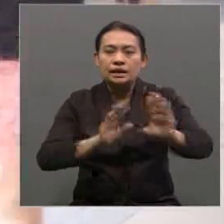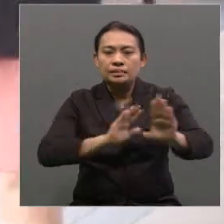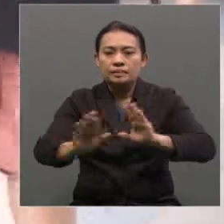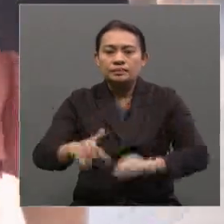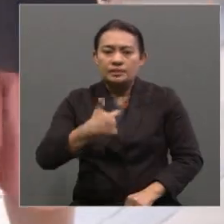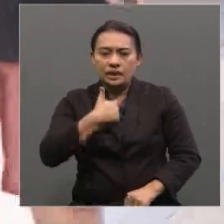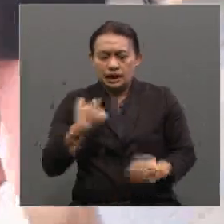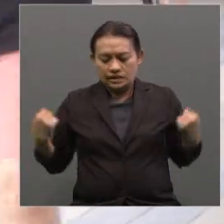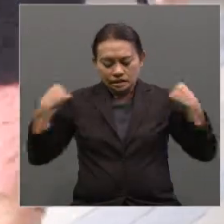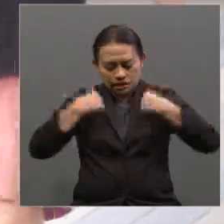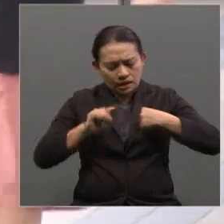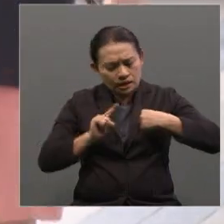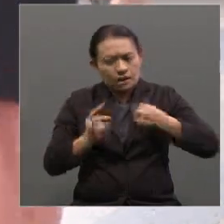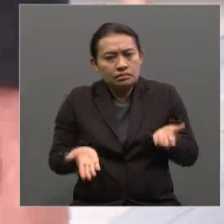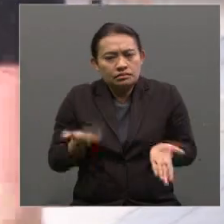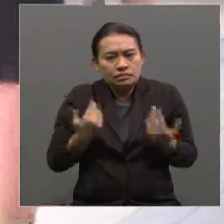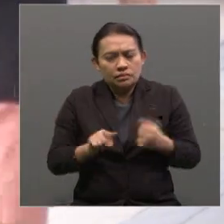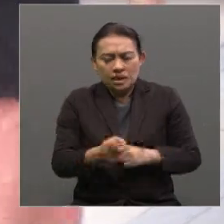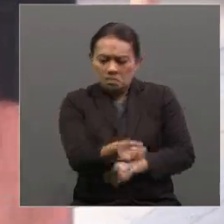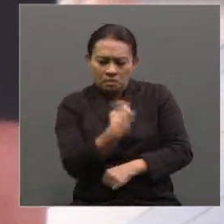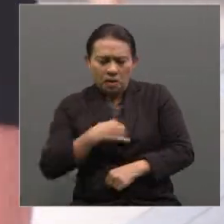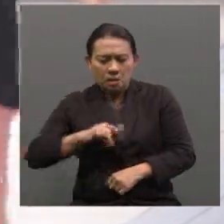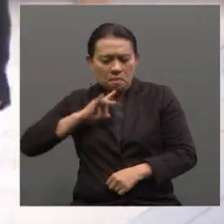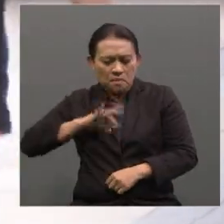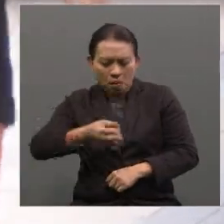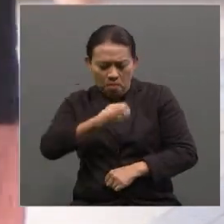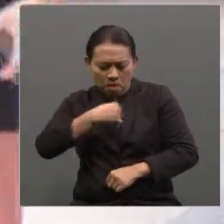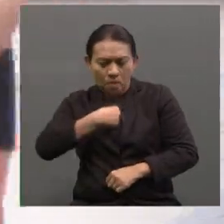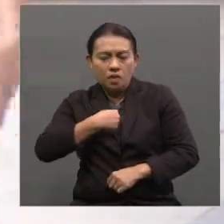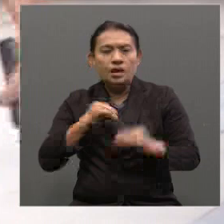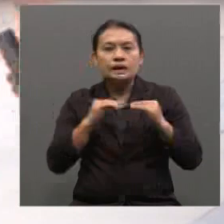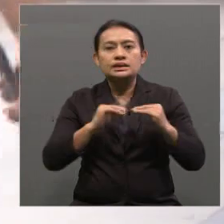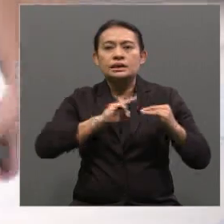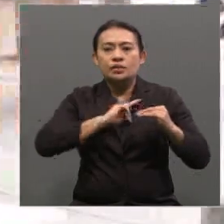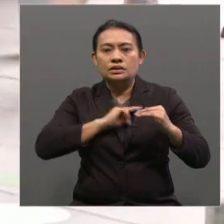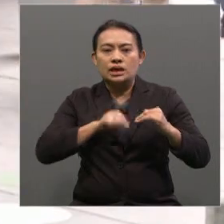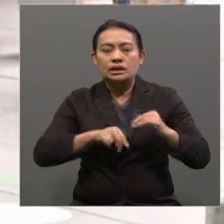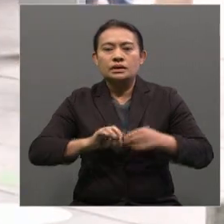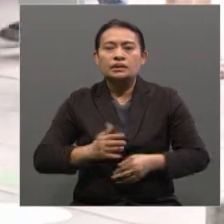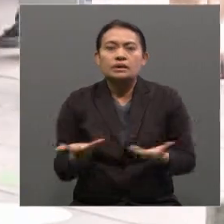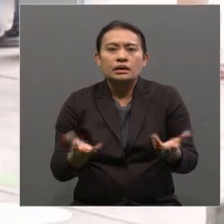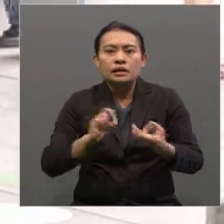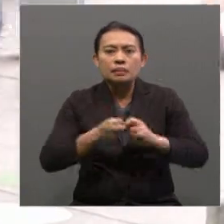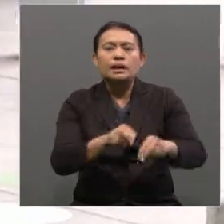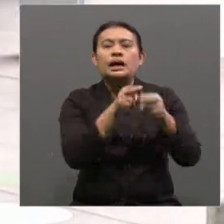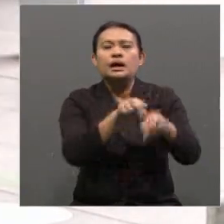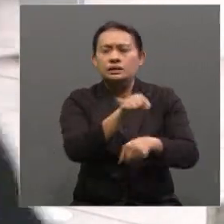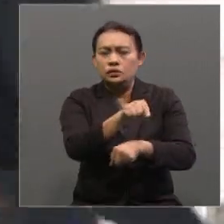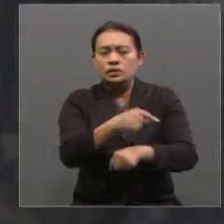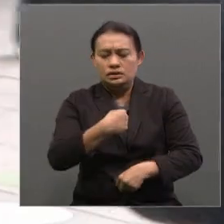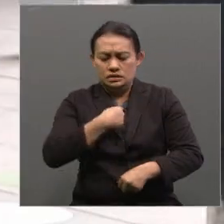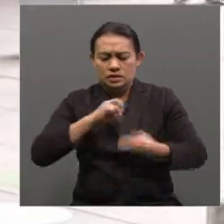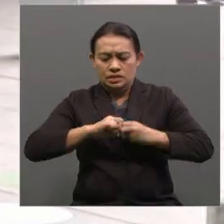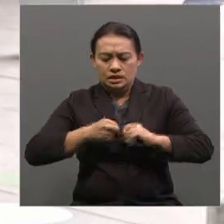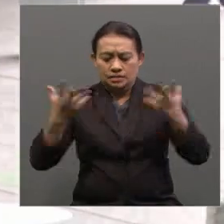ฉันจะแต่งตัวยังไงนะครับคุณยังมาบอกว่าโป๊ะบอกเฮ้ยอันนี้มันสิทธิฉันนะปัญหาคือคุณต่างหากไม่ใช่ฉันนะครับเพราะ